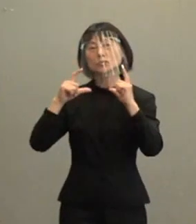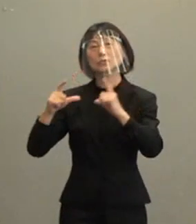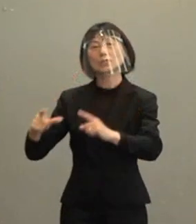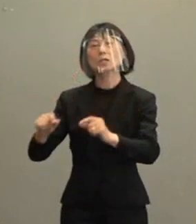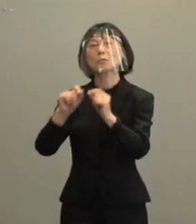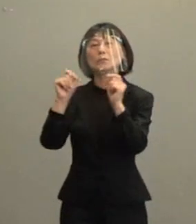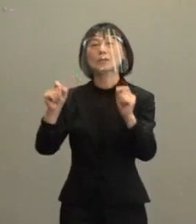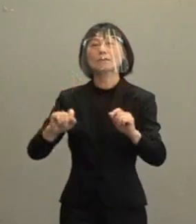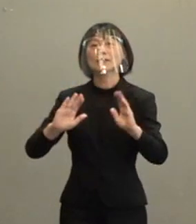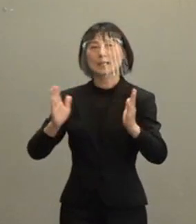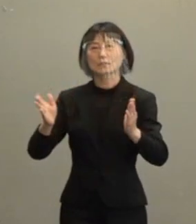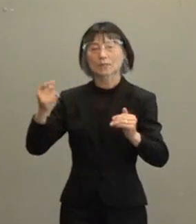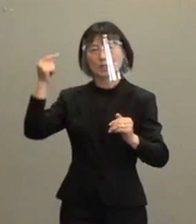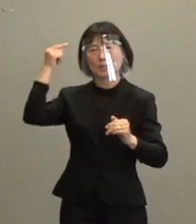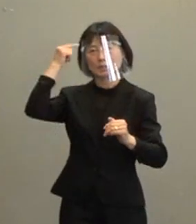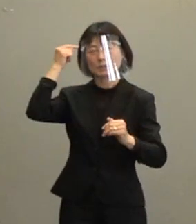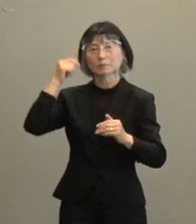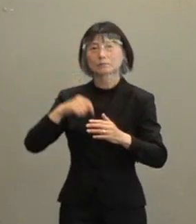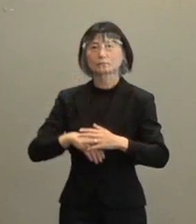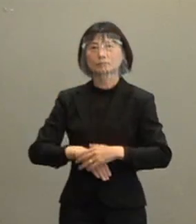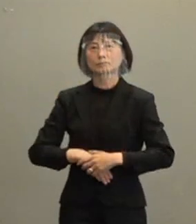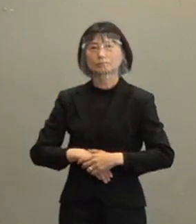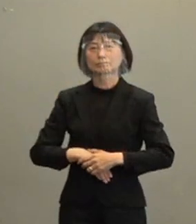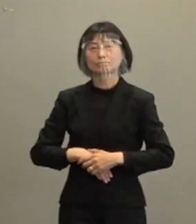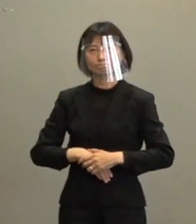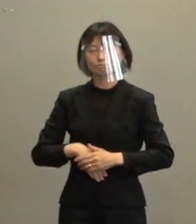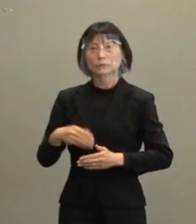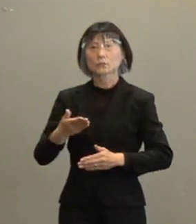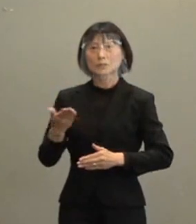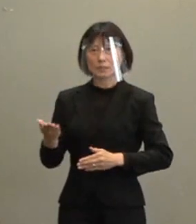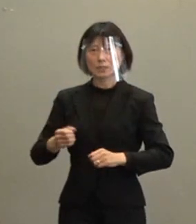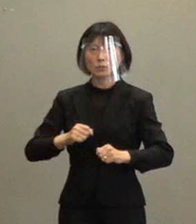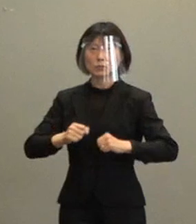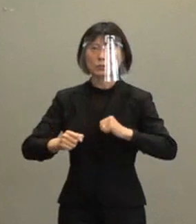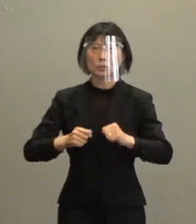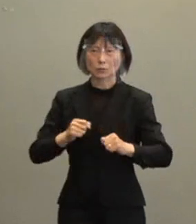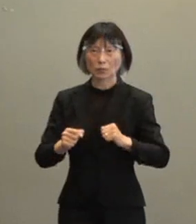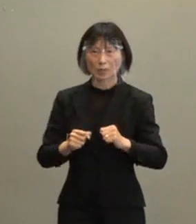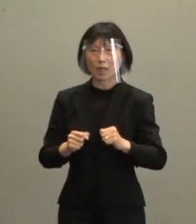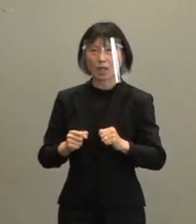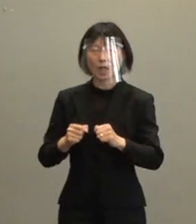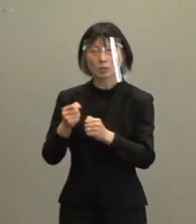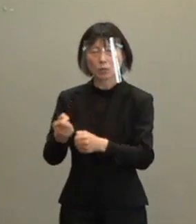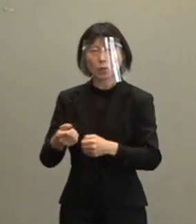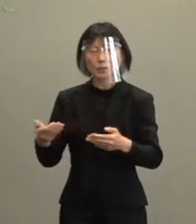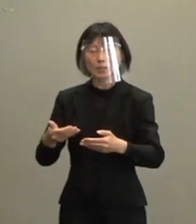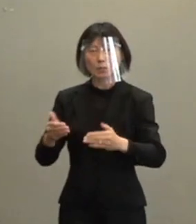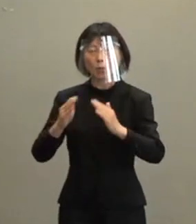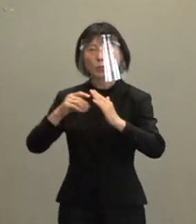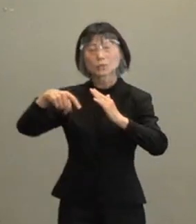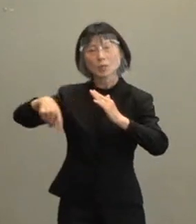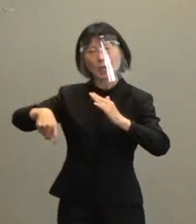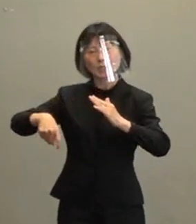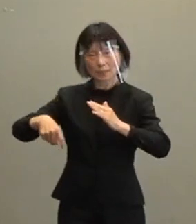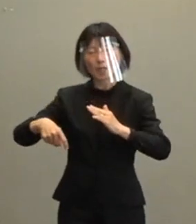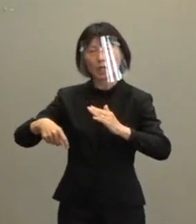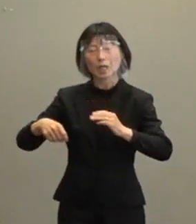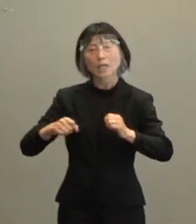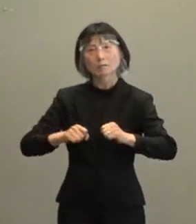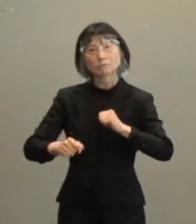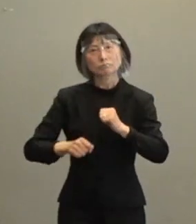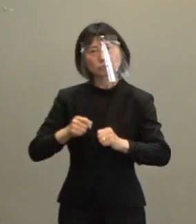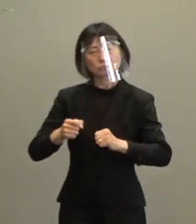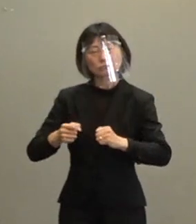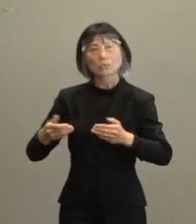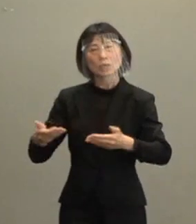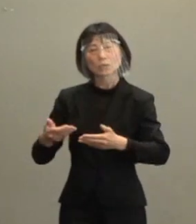問題ないと考えています。次に、運動や農作業など屋外で活動、作業をするときは